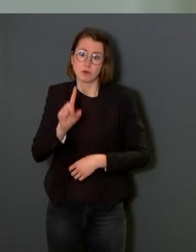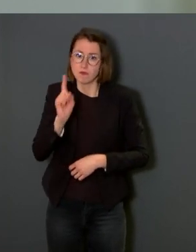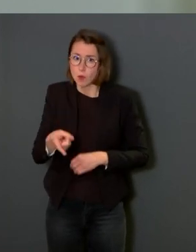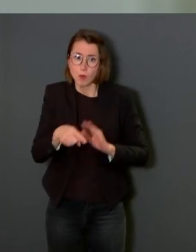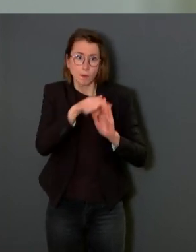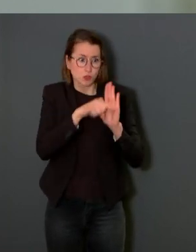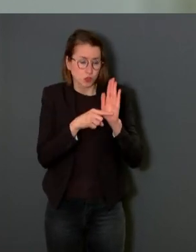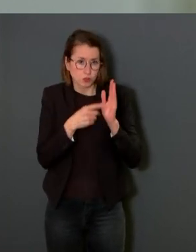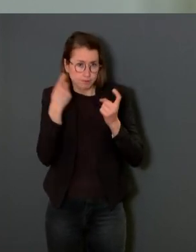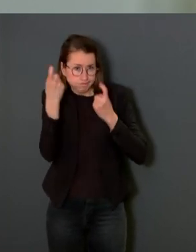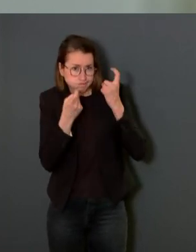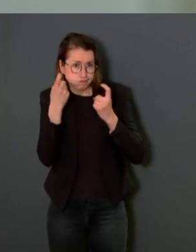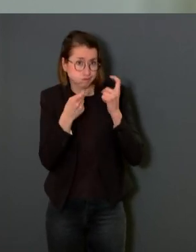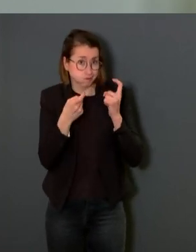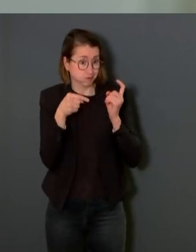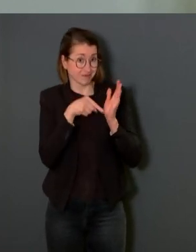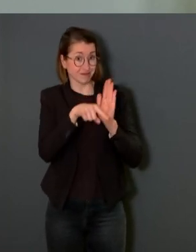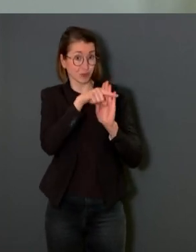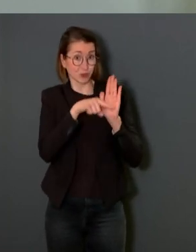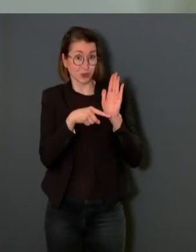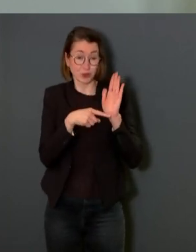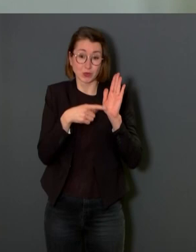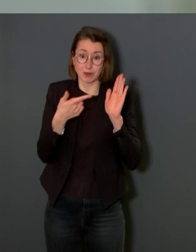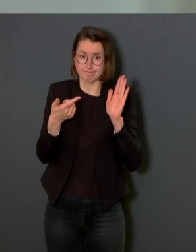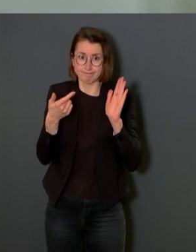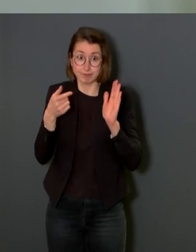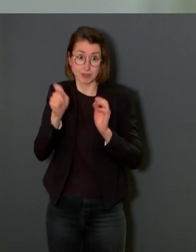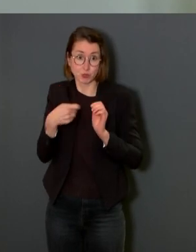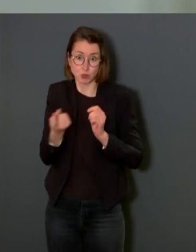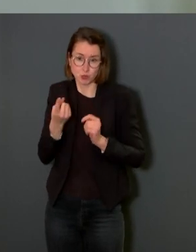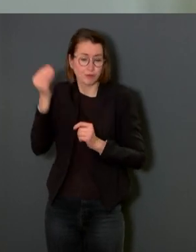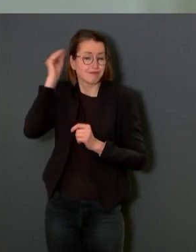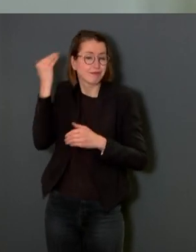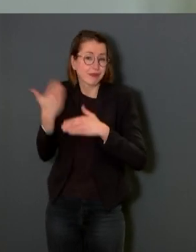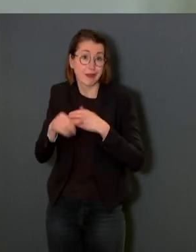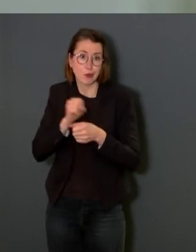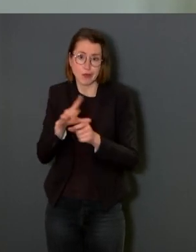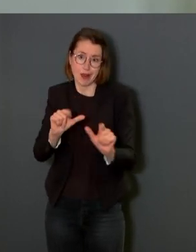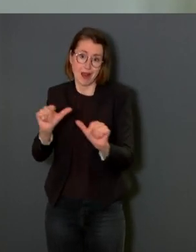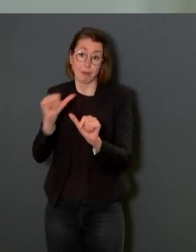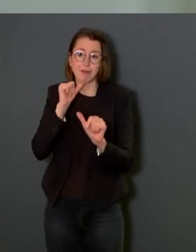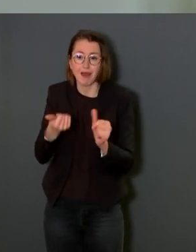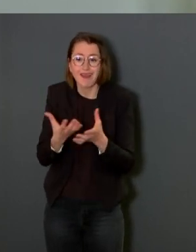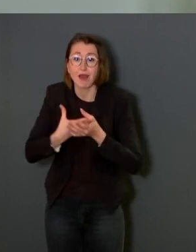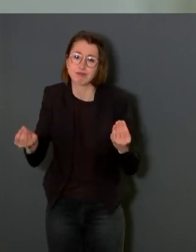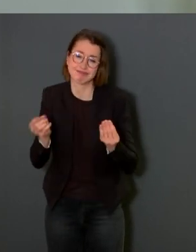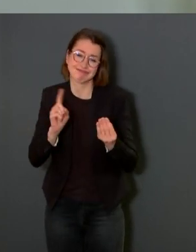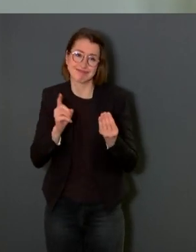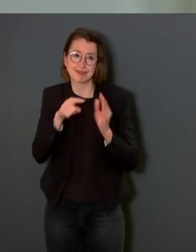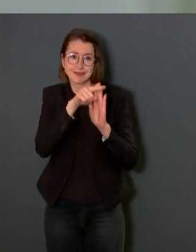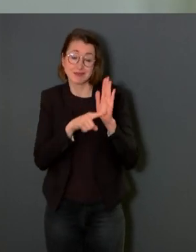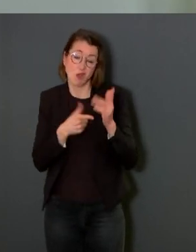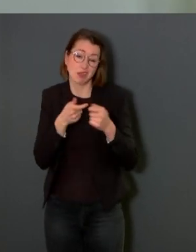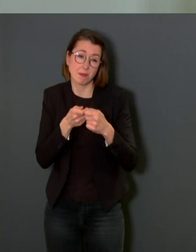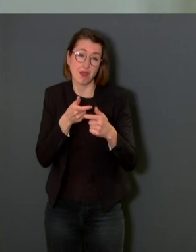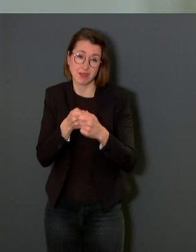virus... il est là, il faudra continuer à vivre, à apprendre à vivre avec le virus. Il y a quand même la vaccination qui va aussi